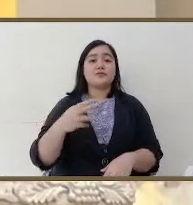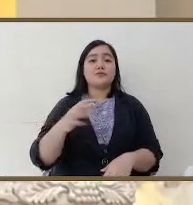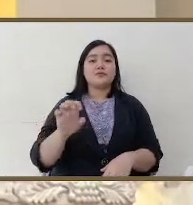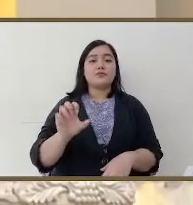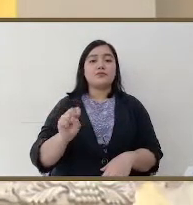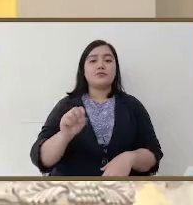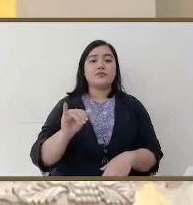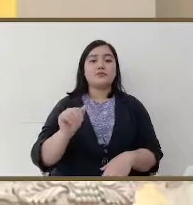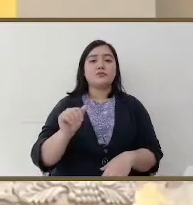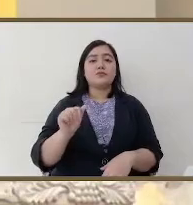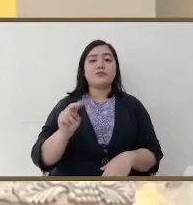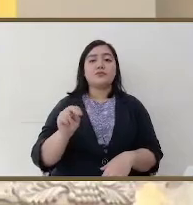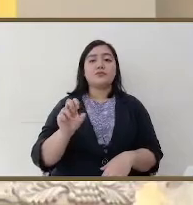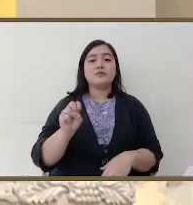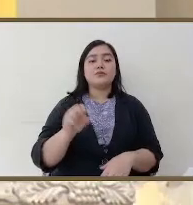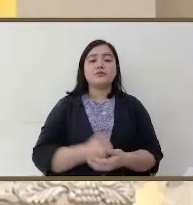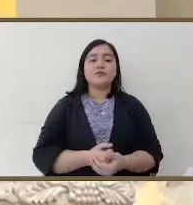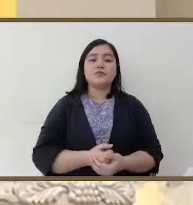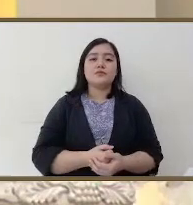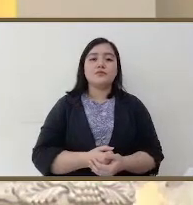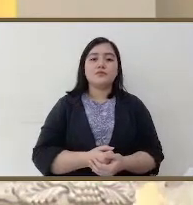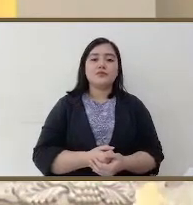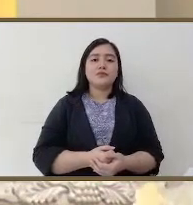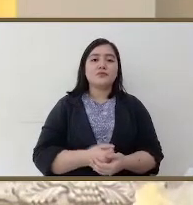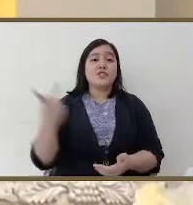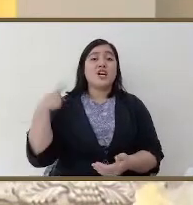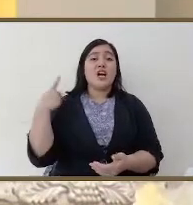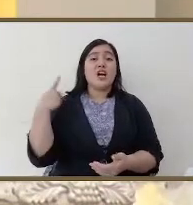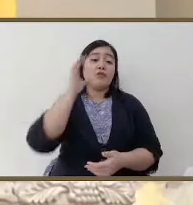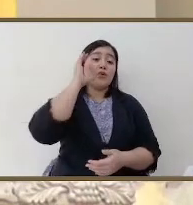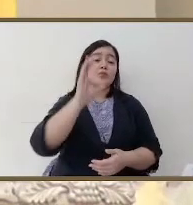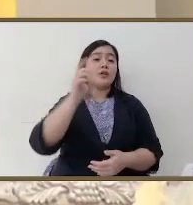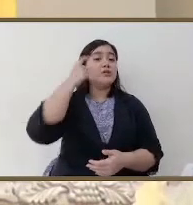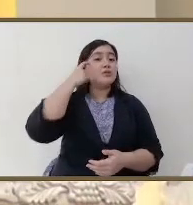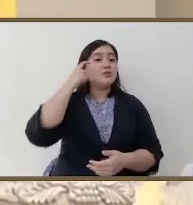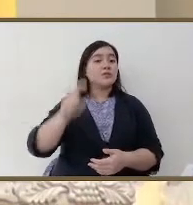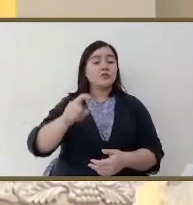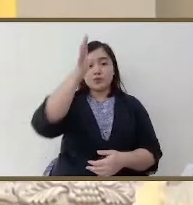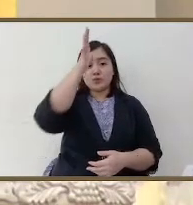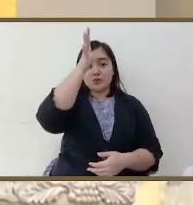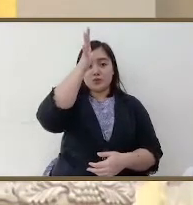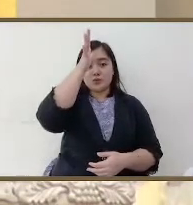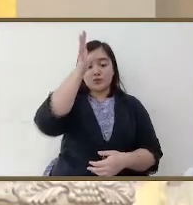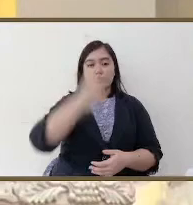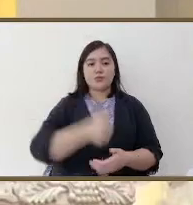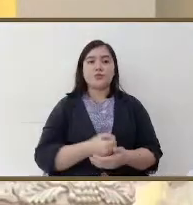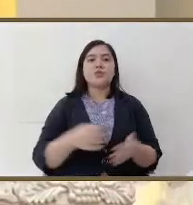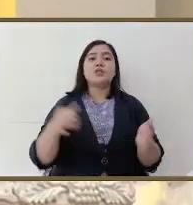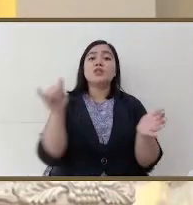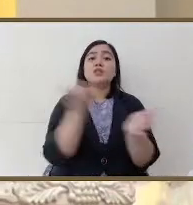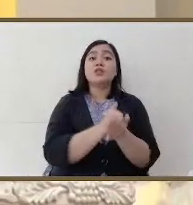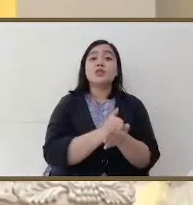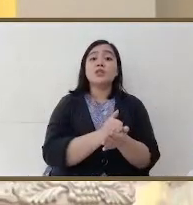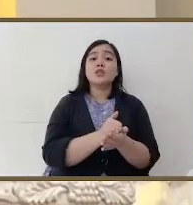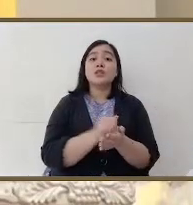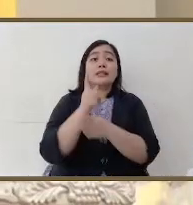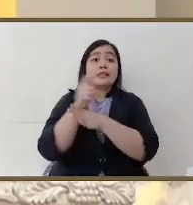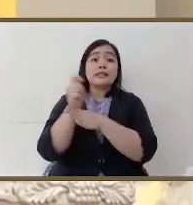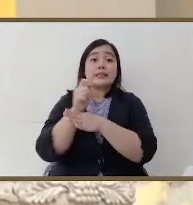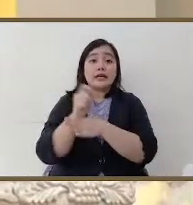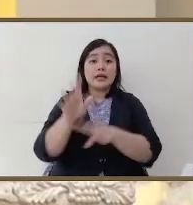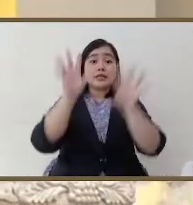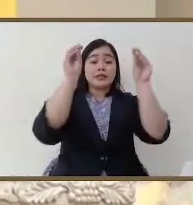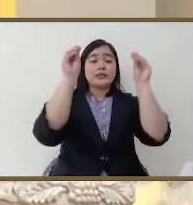Fathers, provoke not your children, but bring them up. Where? In the nurture and what? Admonition of